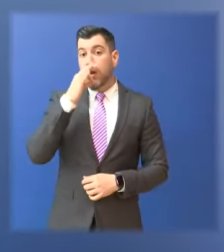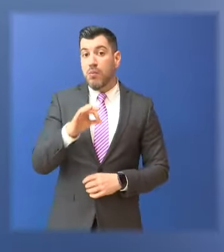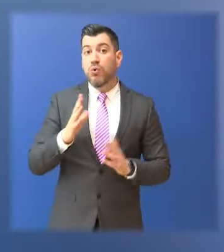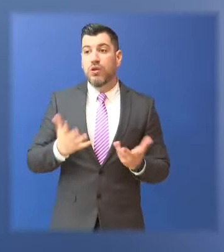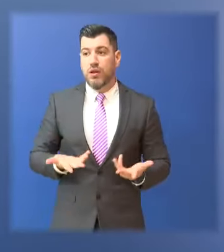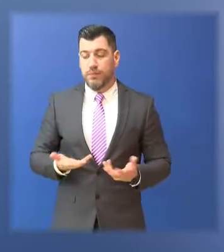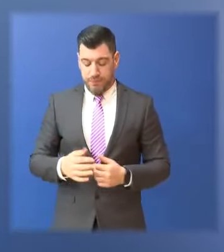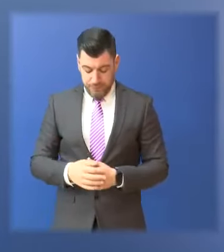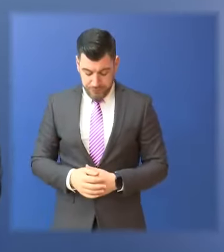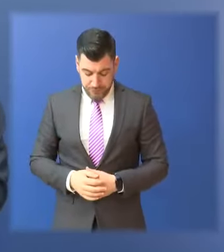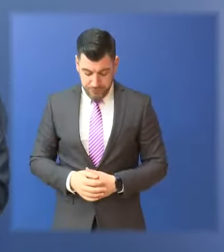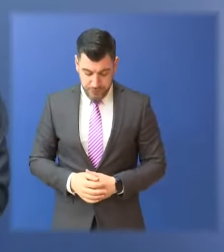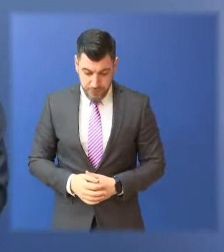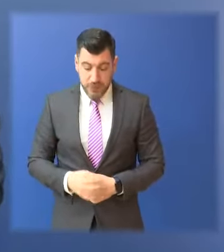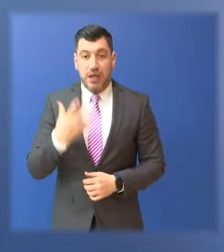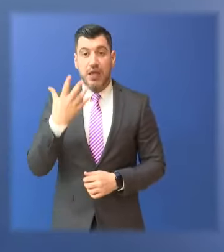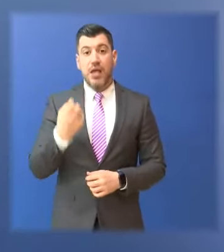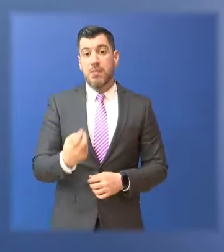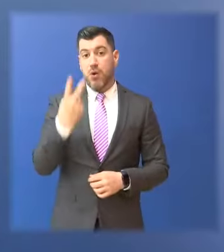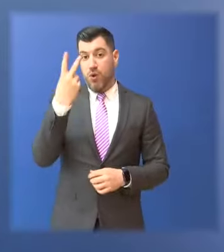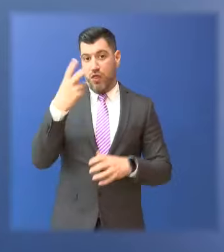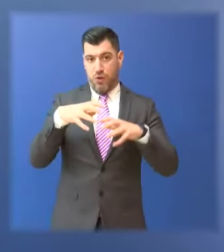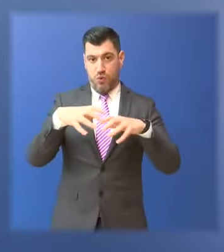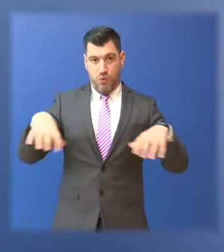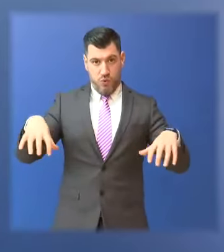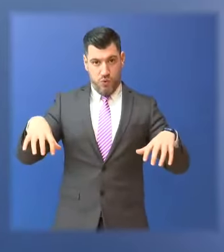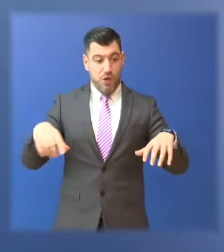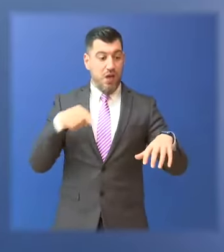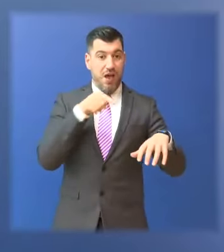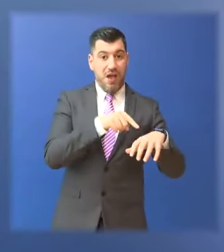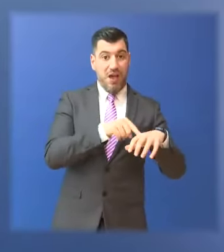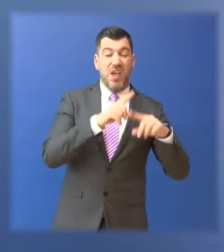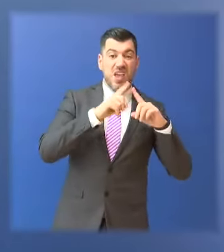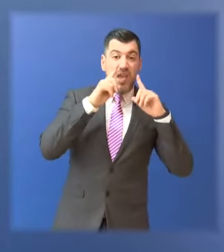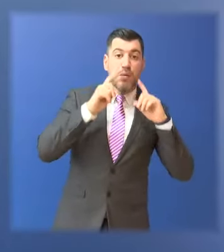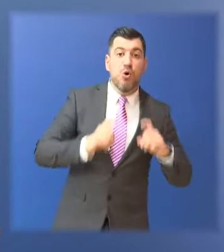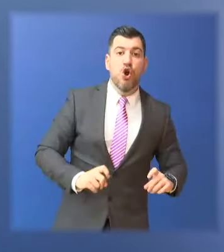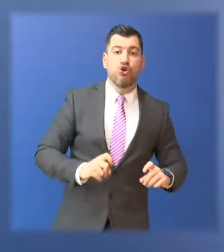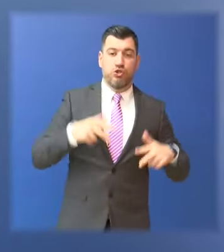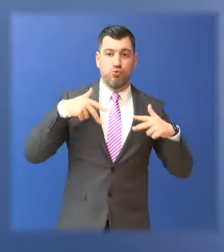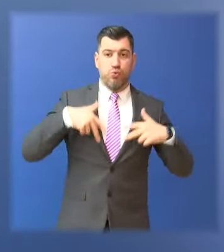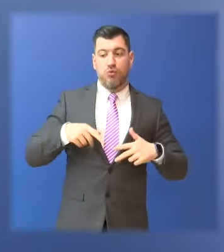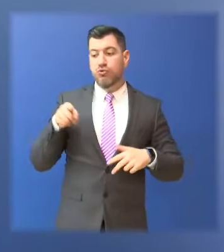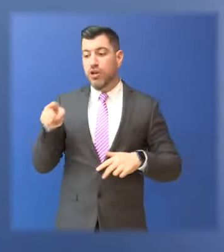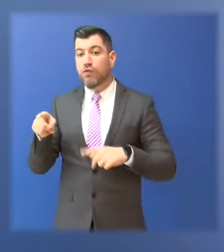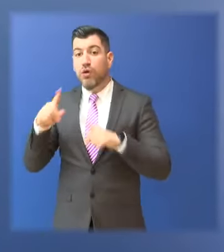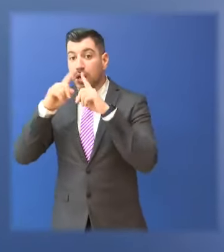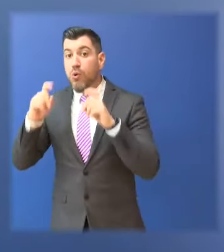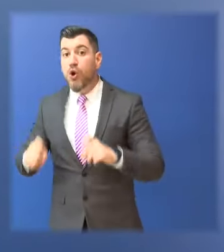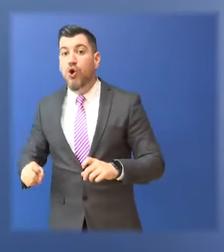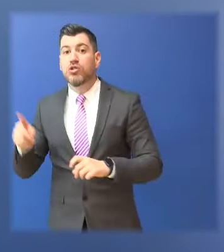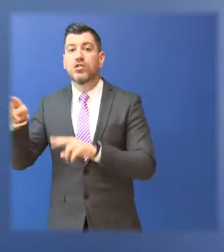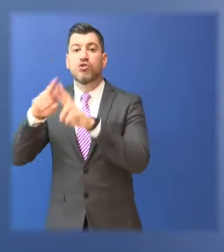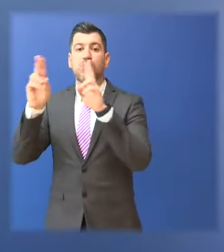χωρίζεται σε 2 πυλώνες. Είναι υποχρεώσεις του κράτους και υποχρεώσεις ομοσπονδίας. ως προς τις υποχρεώσεις του κράτους, η